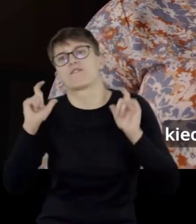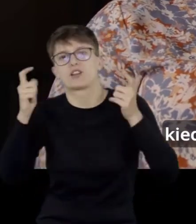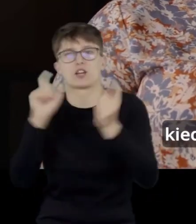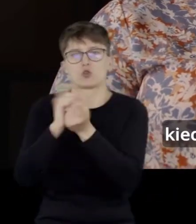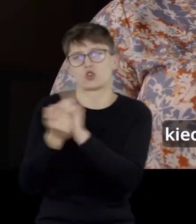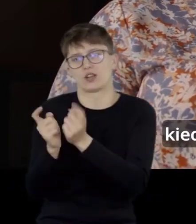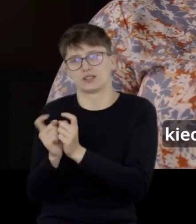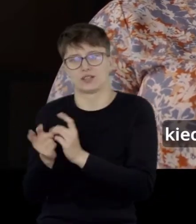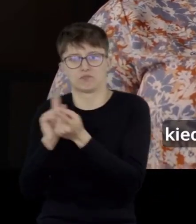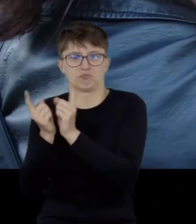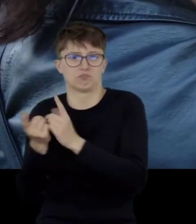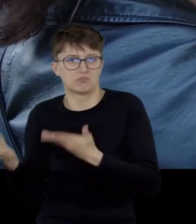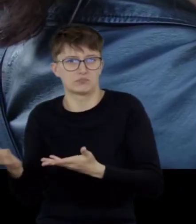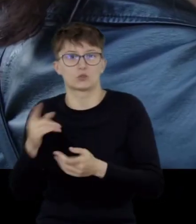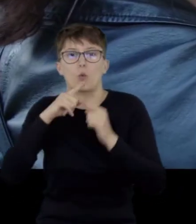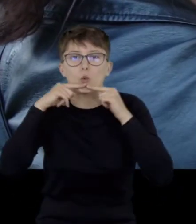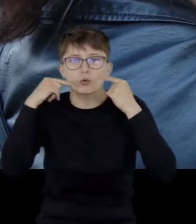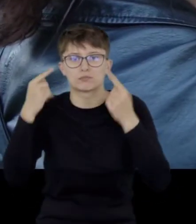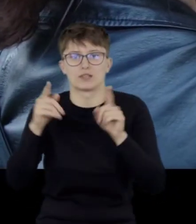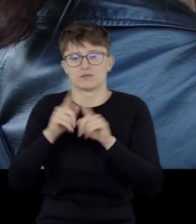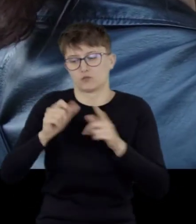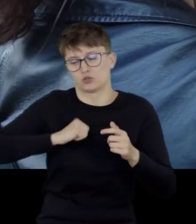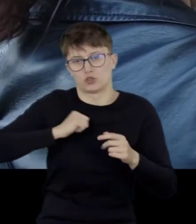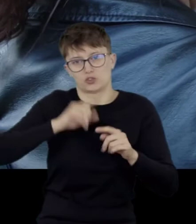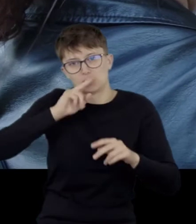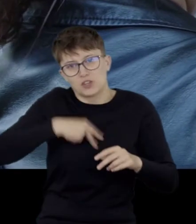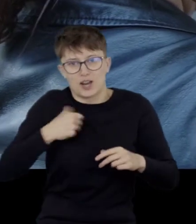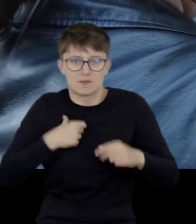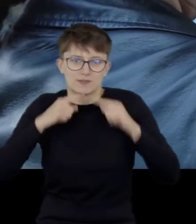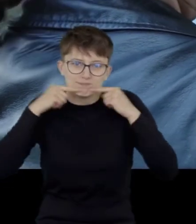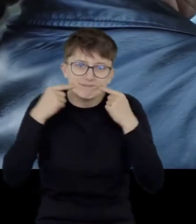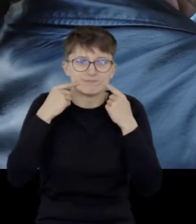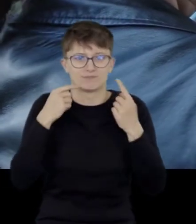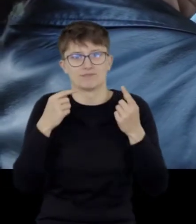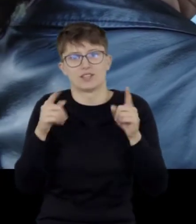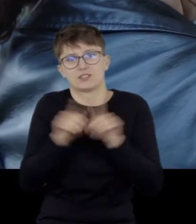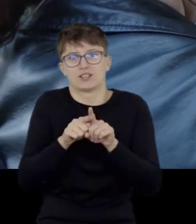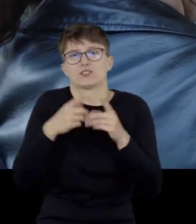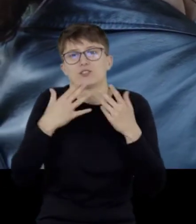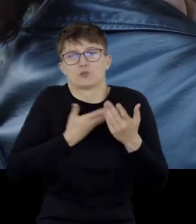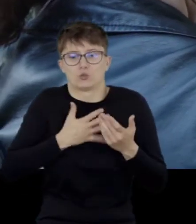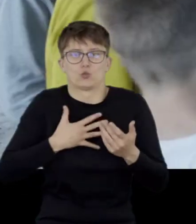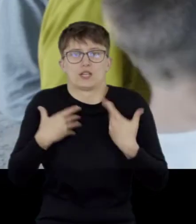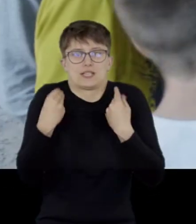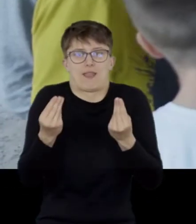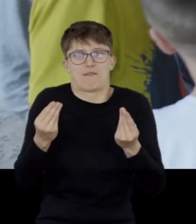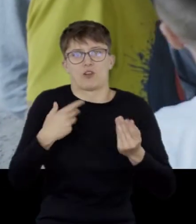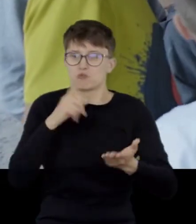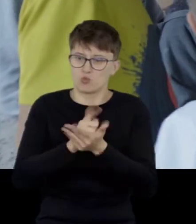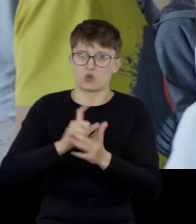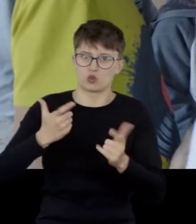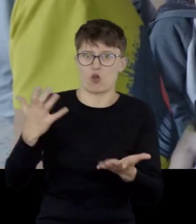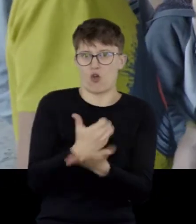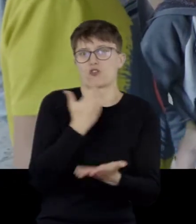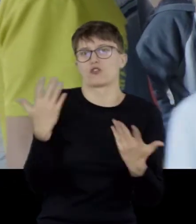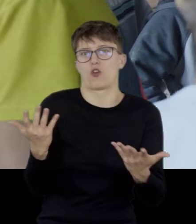jakieś wydarzenie sąsiedzkie. I myślę, że ten uśmiech też jest skierowany do siebie, czyli dla takiej satysfakcji, że udało